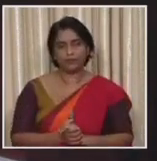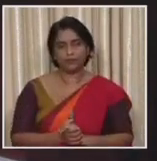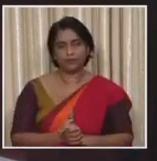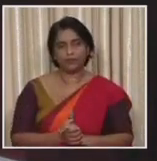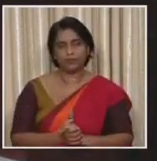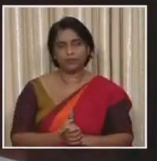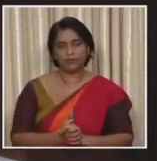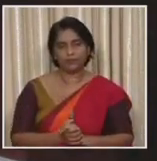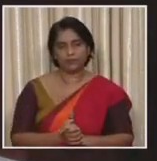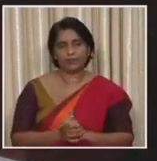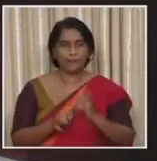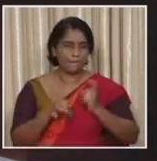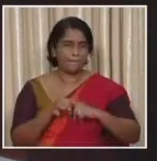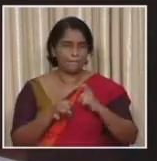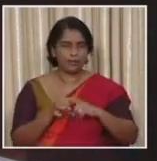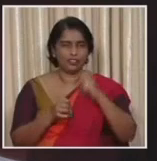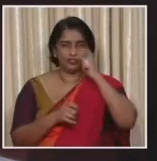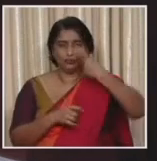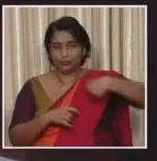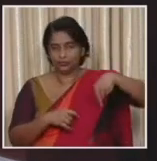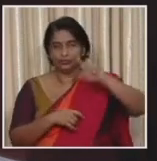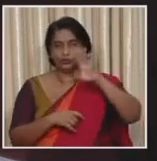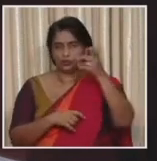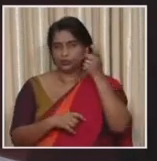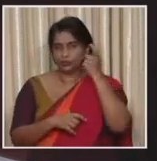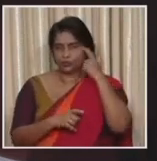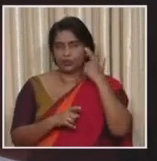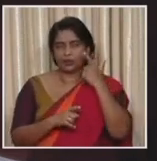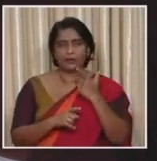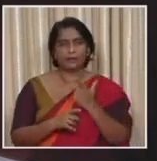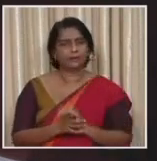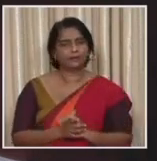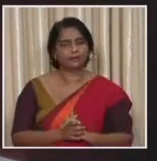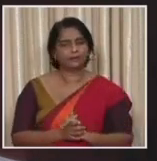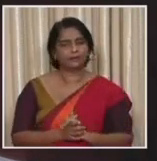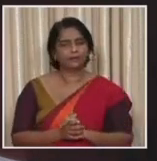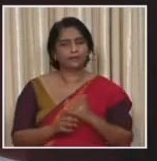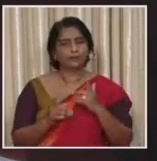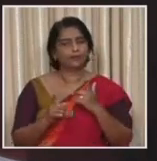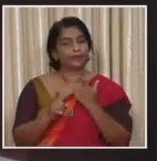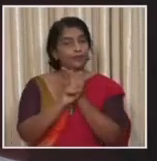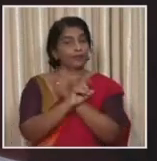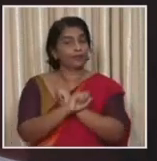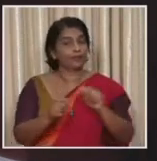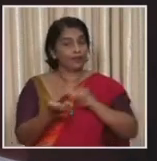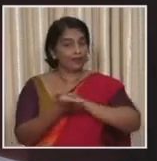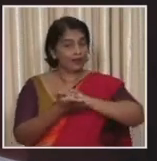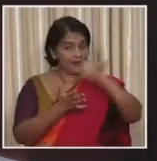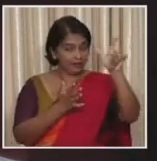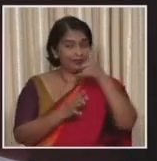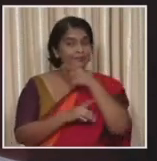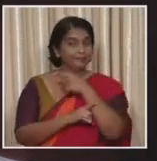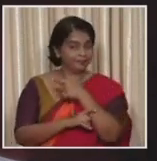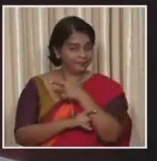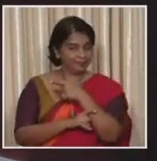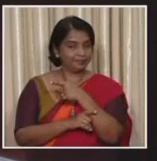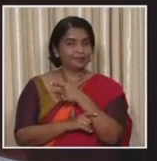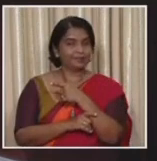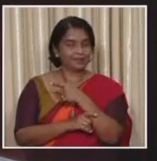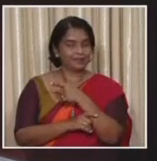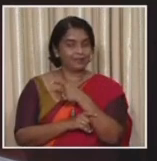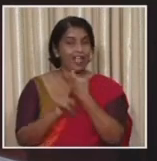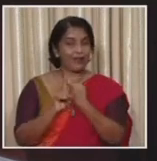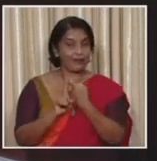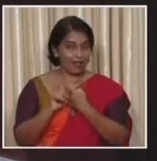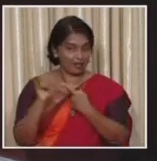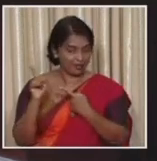මුහුණ දෙන ප්‍රශ්නයක් නිසා ඔබතුමා දන්නවා බණ්ඩාරනායක ජාත්‍යන්තර ගුවන්තොටුපළ ආශ්‍රිතව